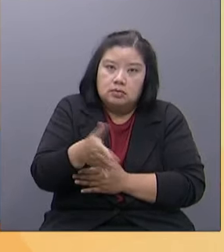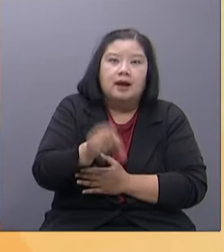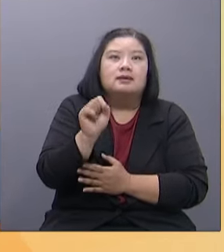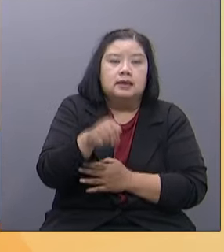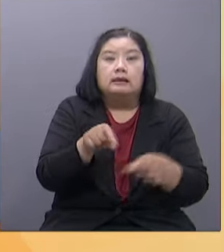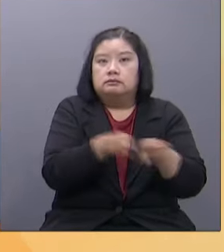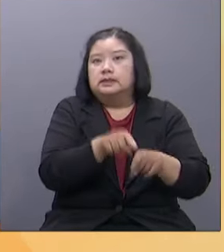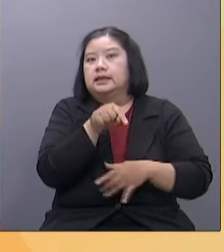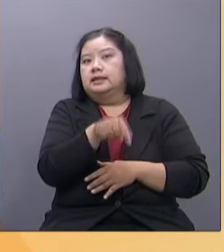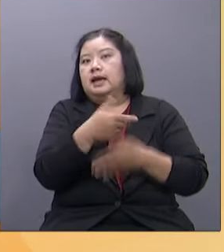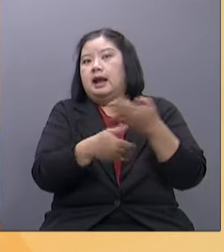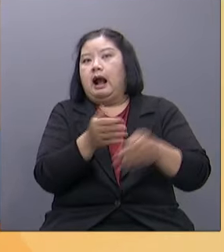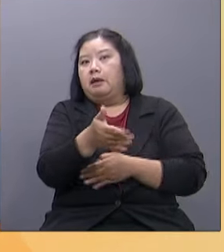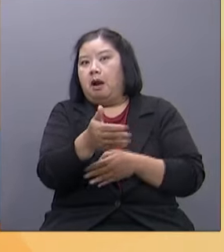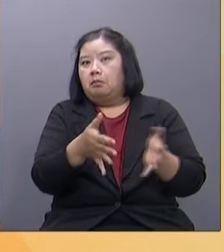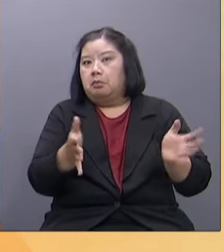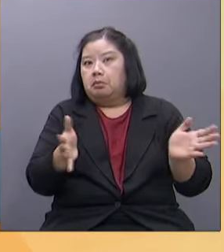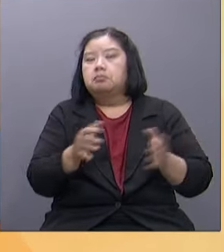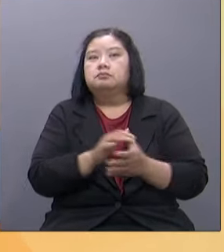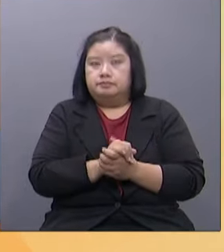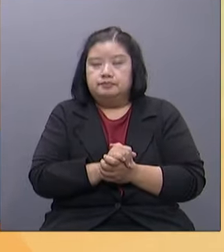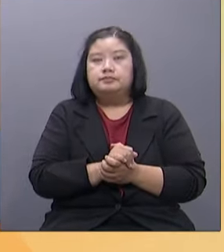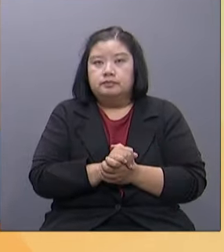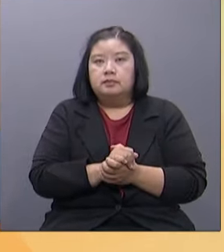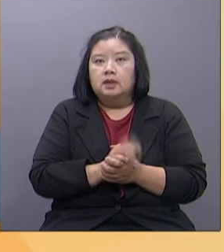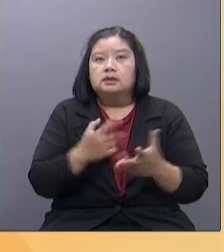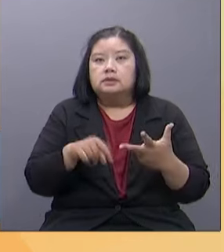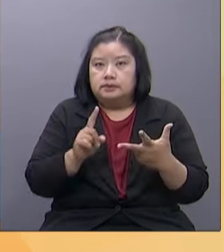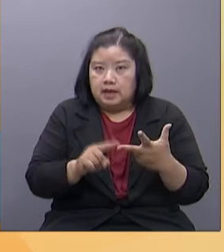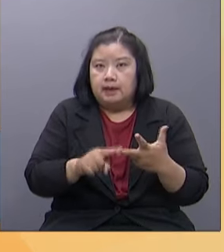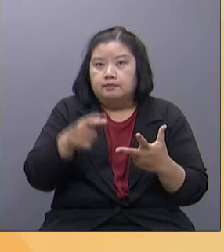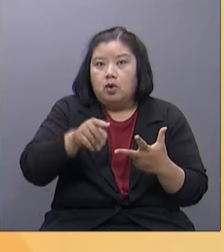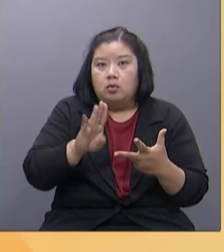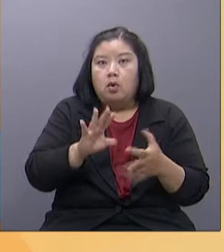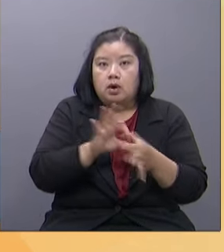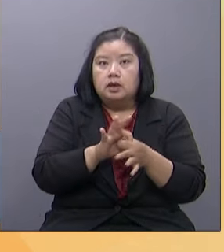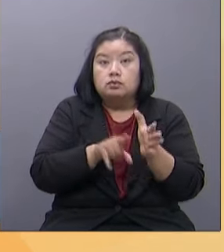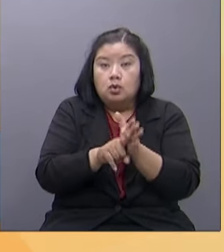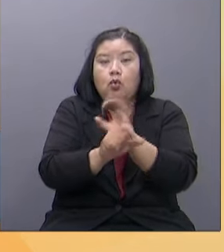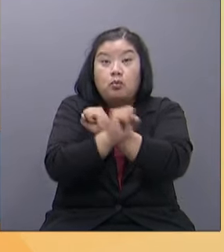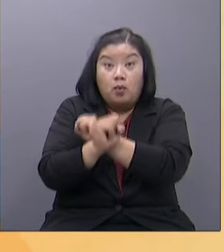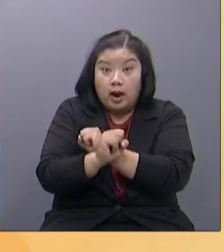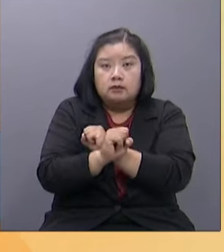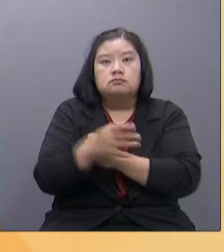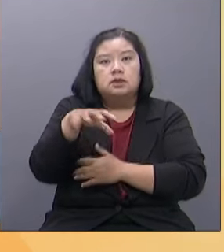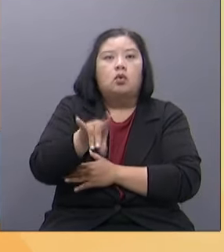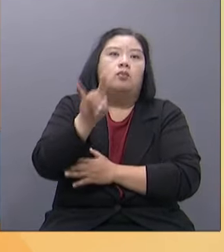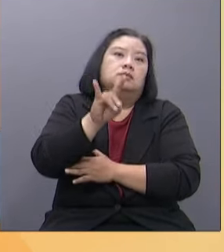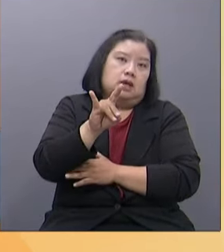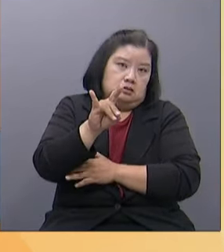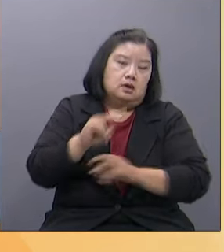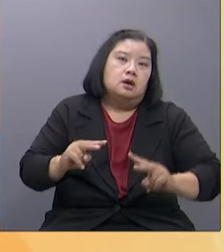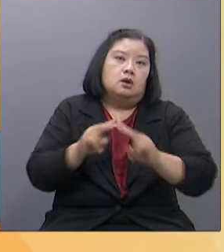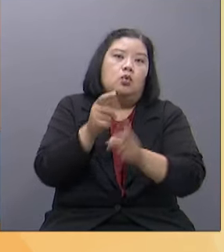ก็ขายปลาเยอะมากค่ะนะครับแล้วก็มีเรื่องพระราชบัญญัติโรคระบาดสัตว์นะครับโดยกรมปสุสัตว์กระทรวงกระทรวง